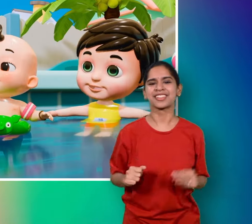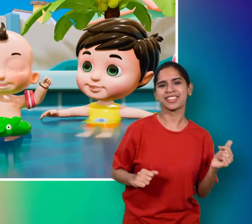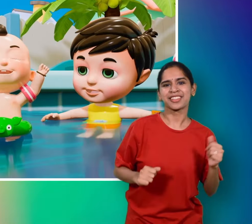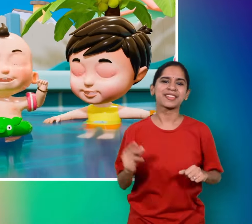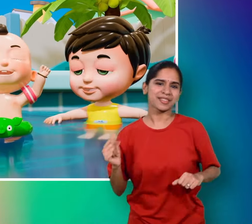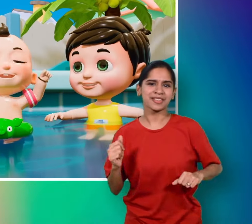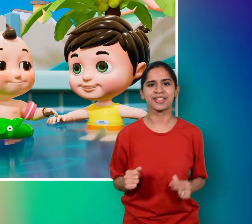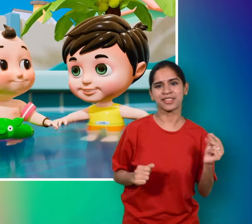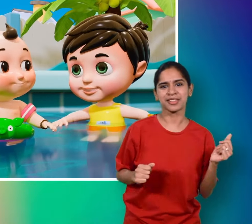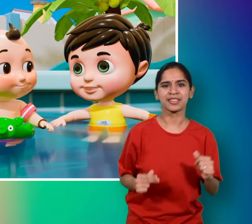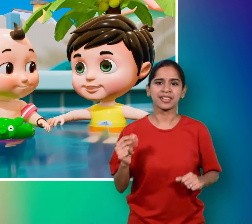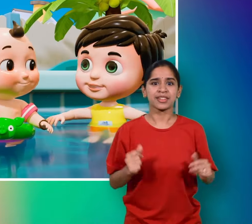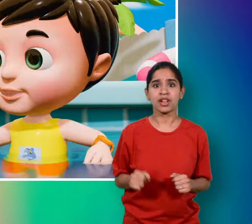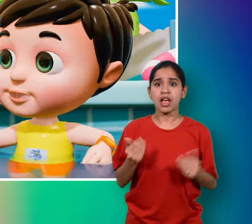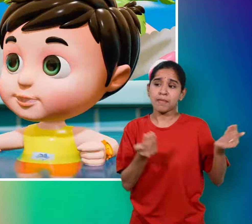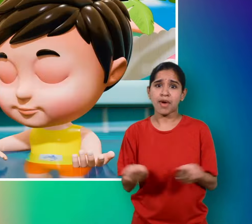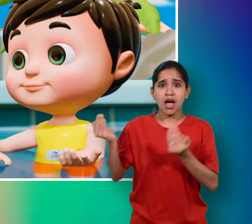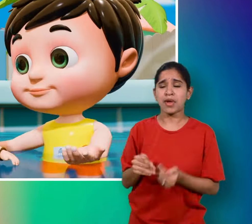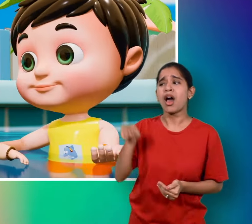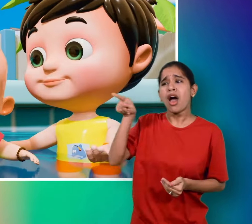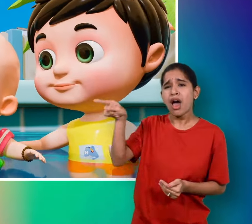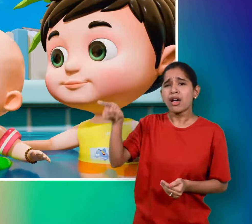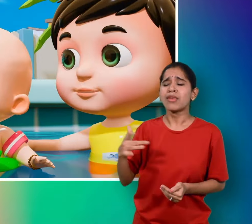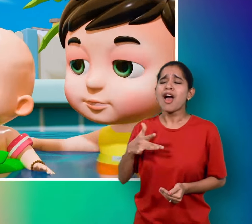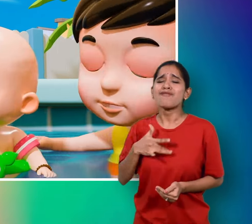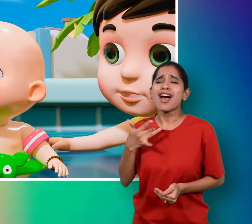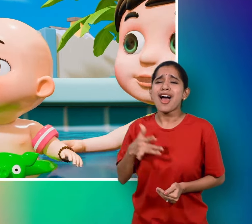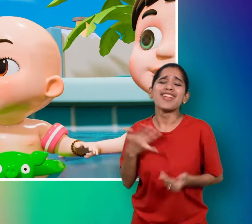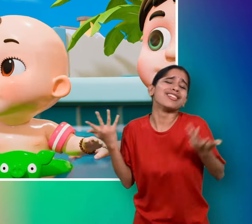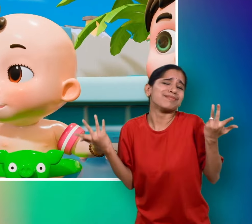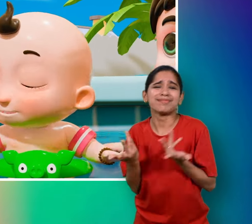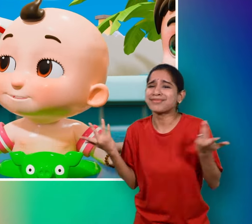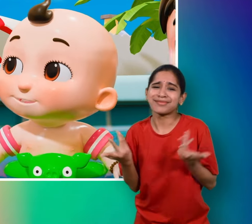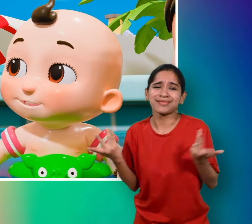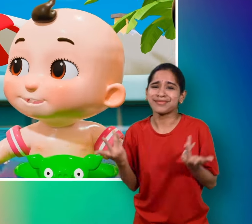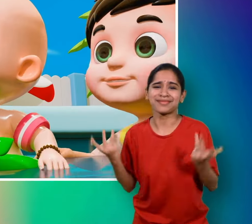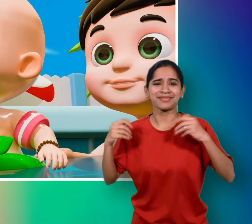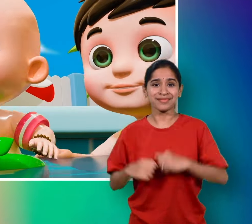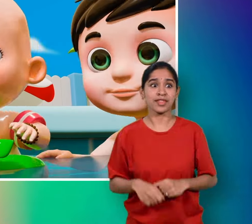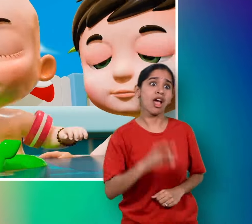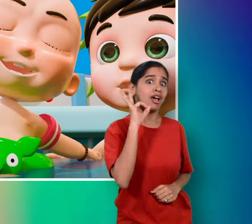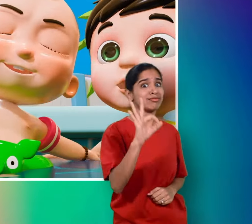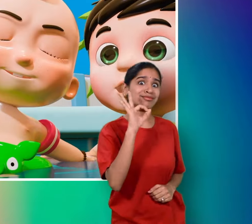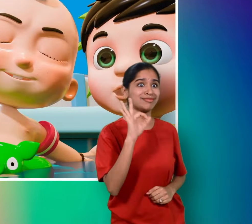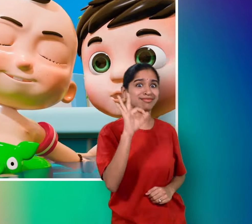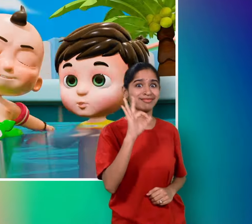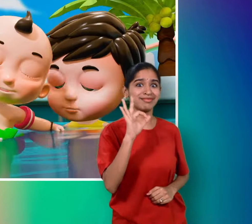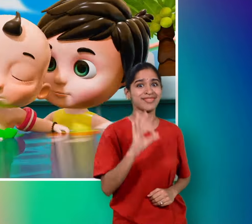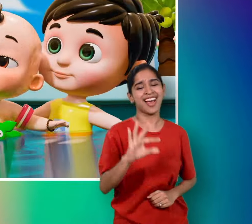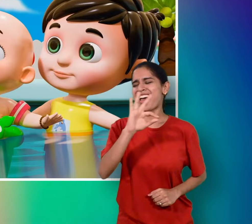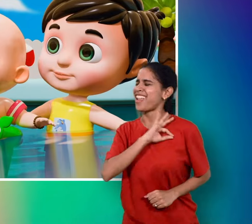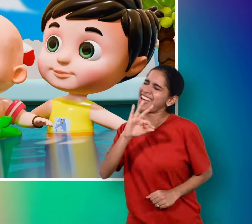जाएगा ये बेबी तुमको बेबी तुमको कैसा लग रहा है अच्छा लग रहा